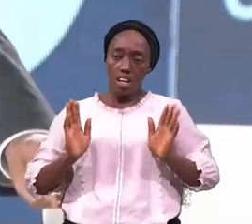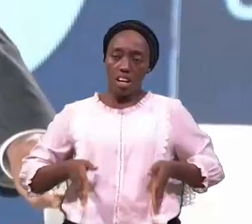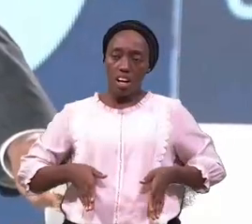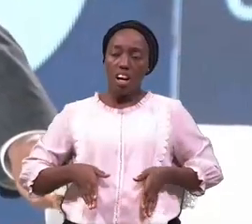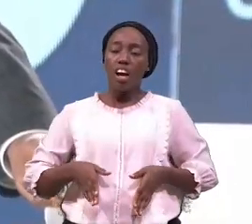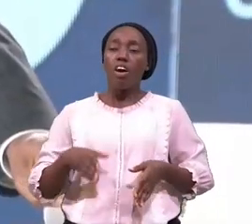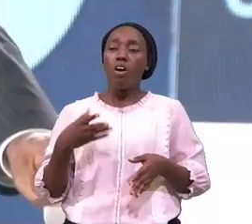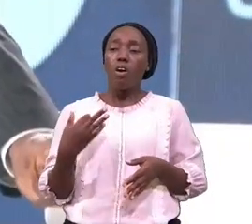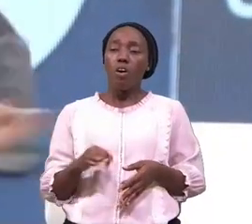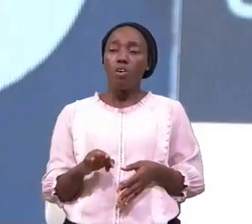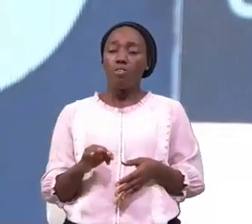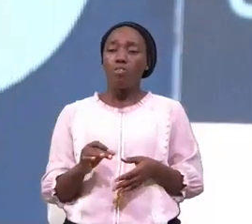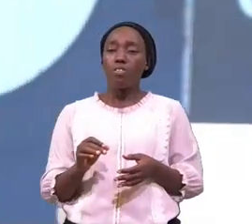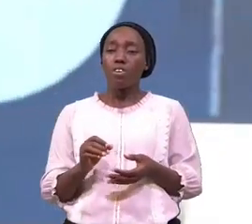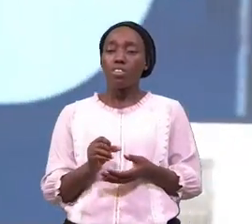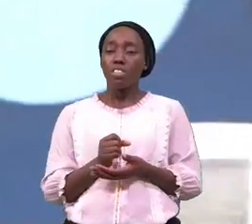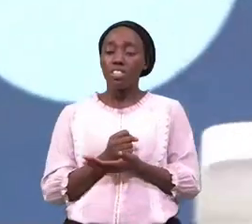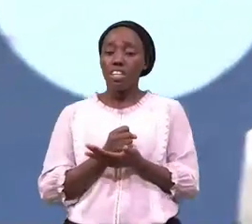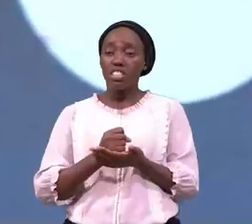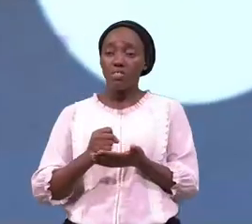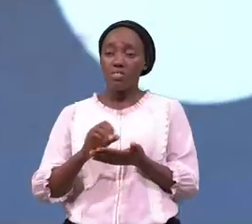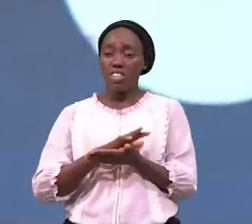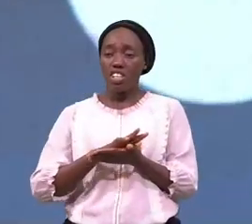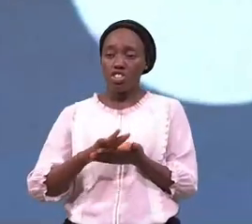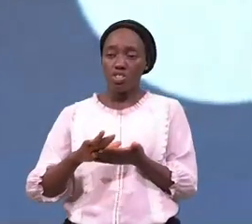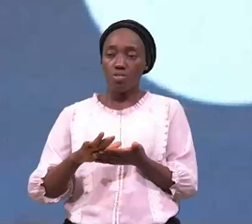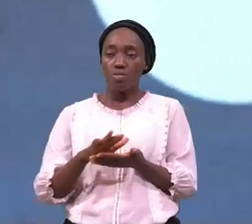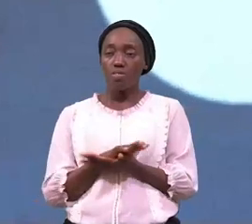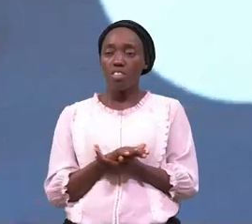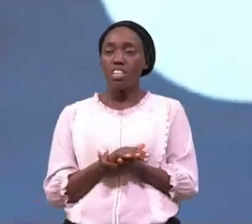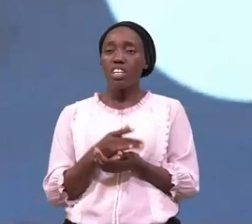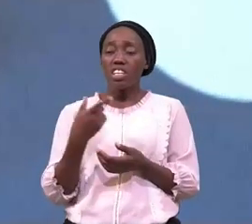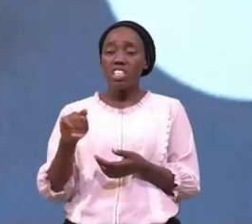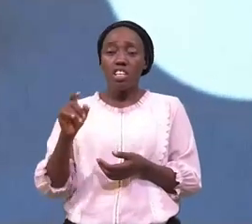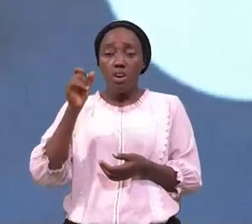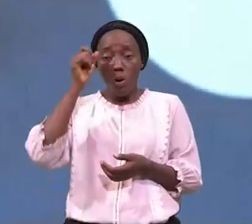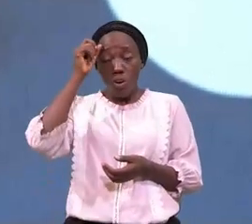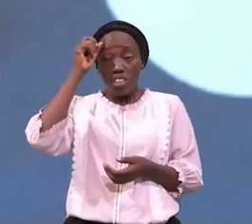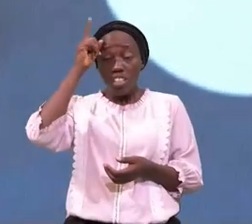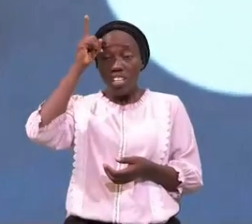La consécration des participants à la grâce de la sanctification.